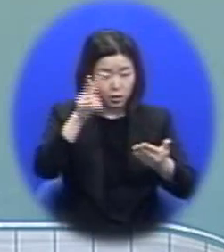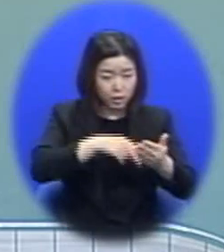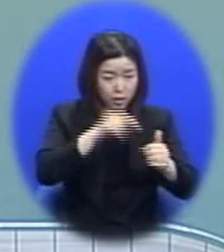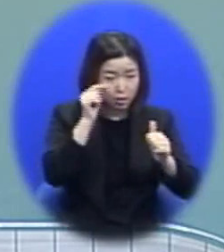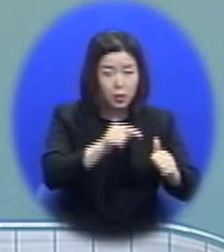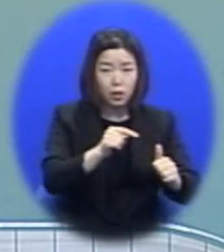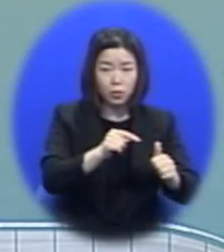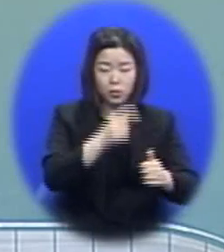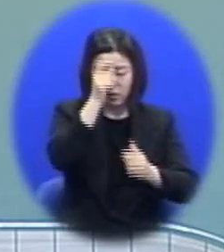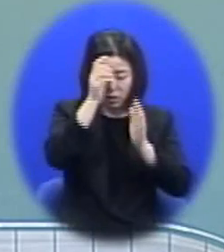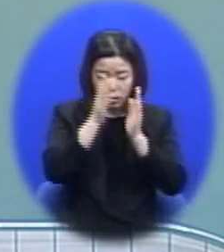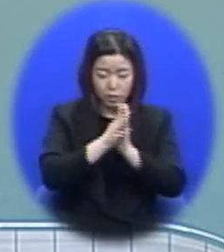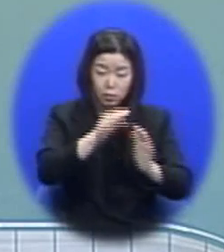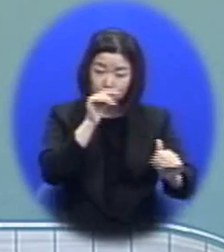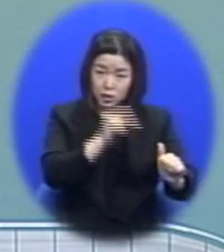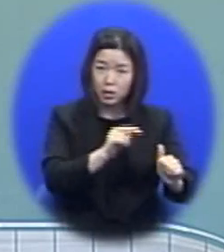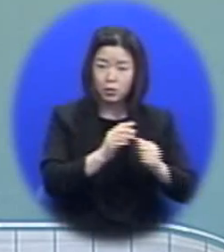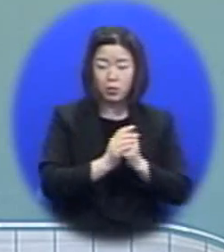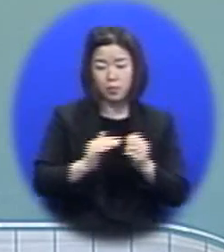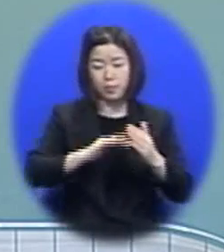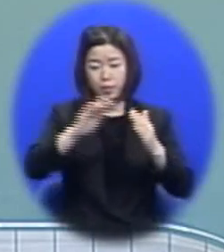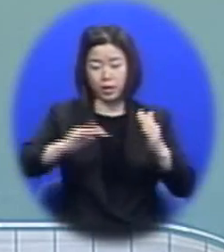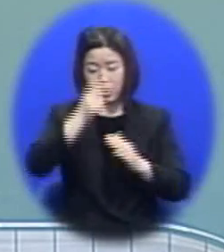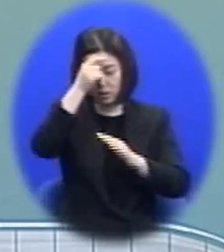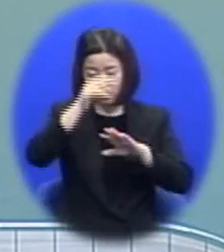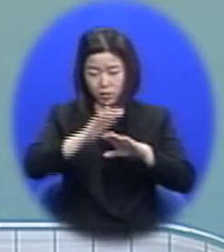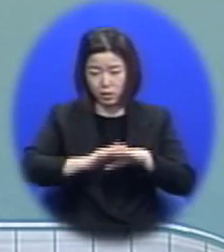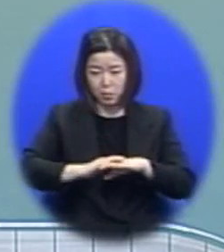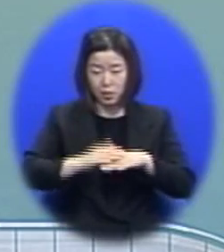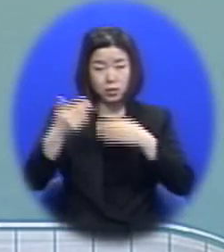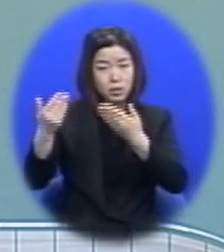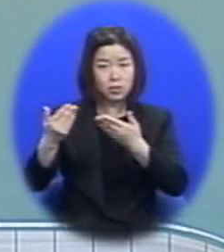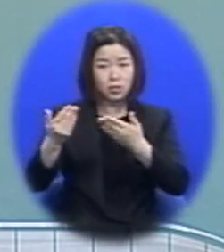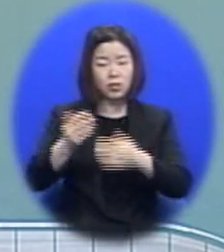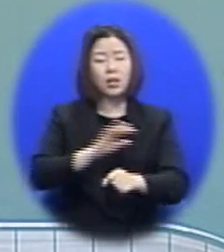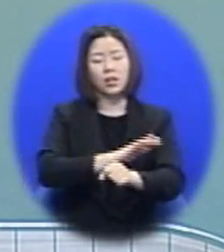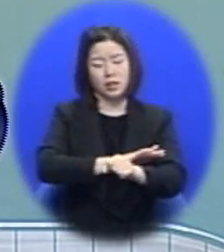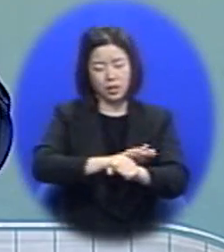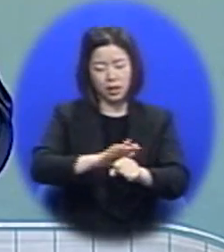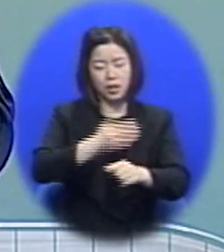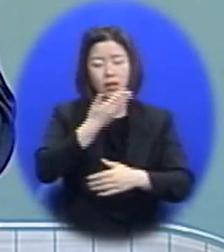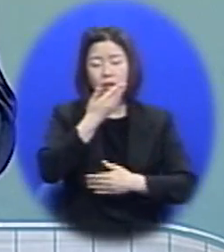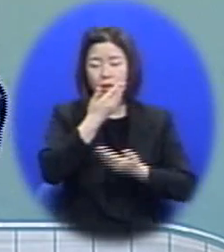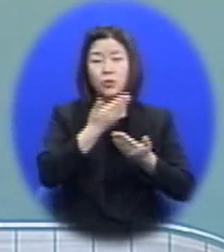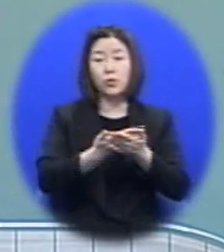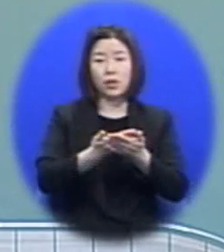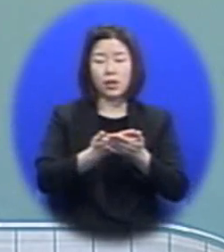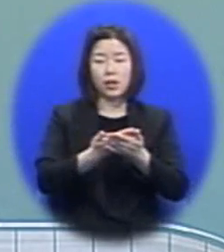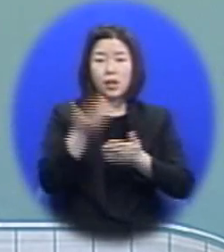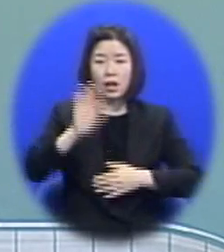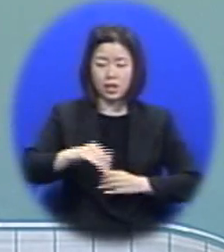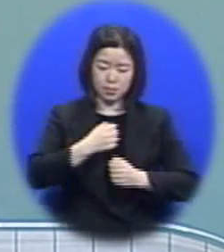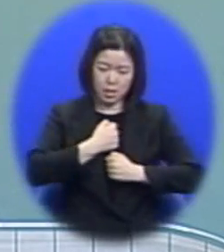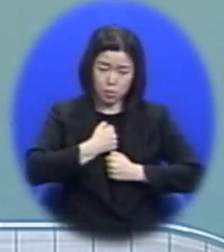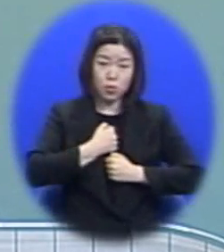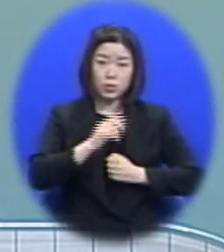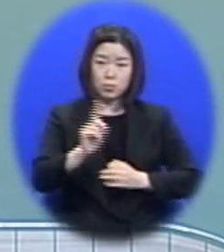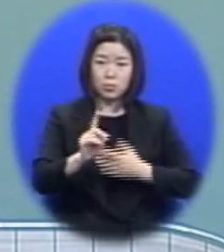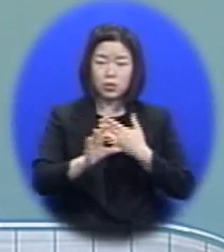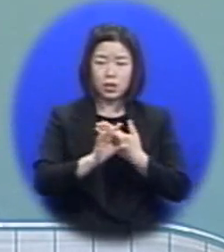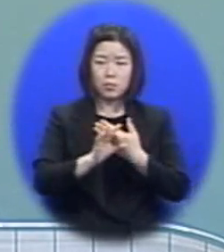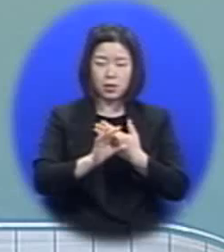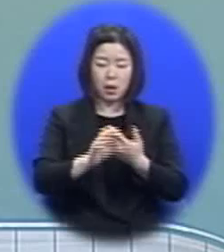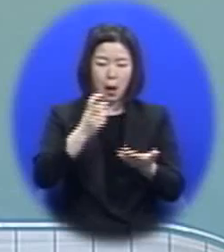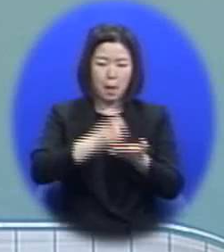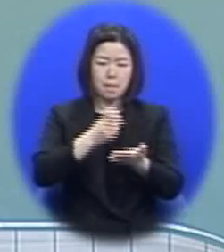시키고 그리고 가정 예배 드리고 다 너무 귀합니다 근데 조심할 것은 율법주의적인 분위기로